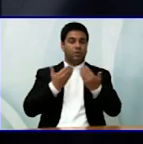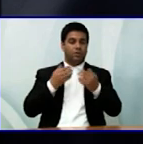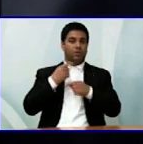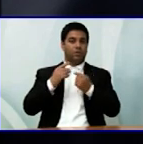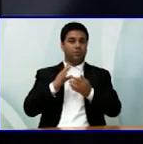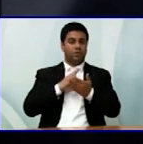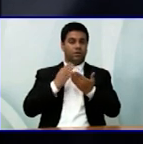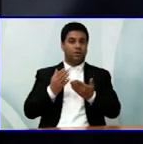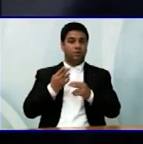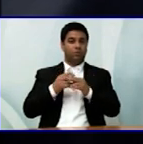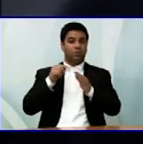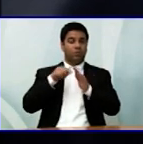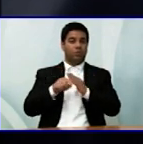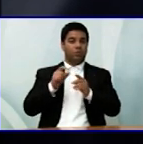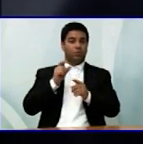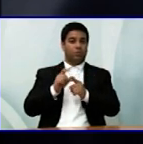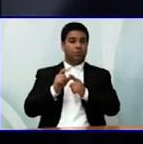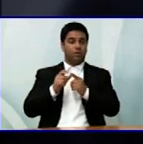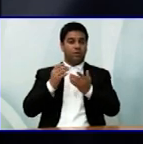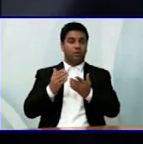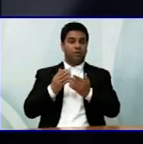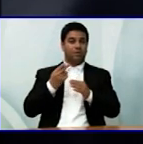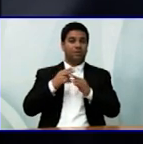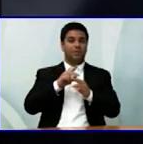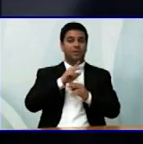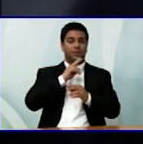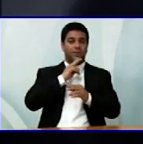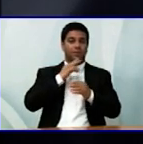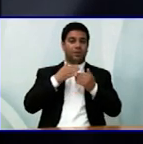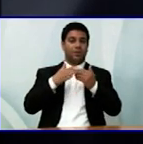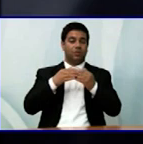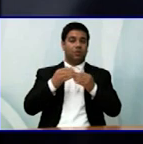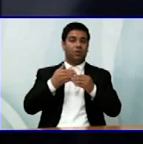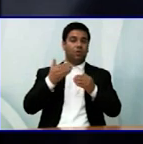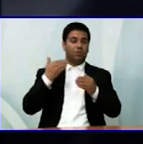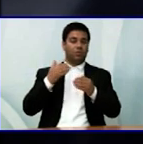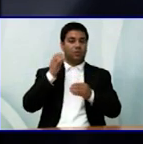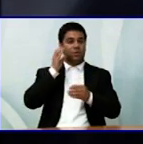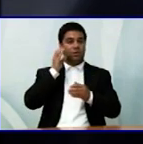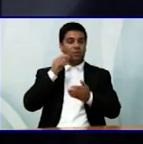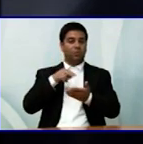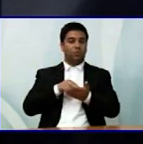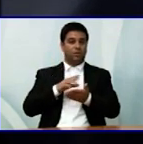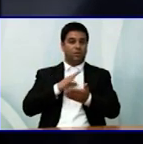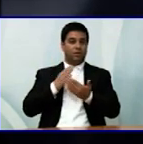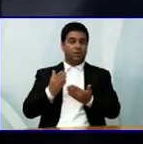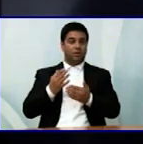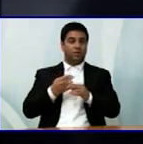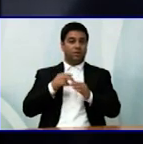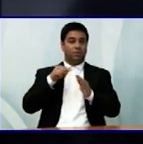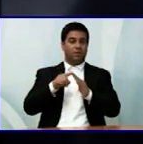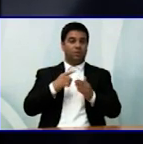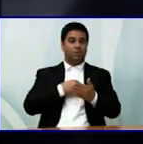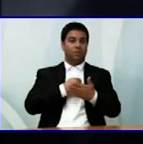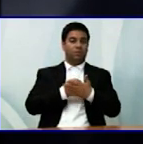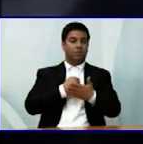debdi. Uning bu so'zlarini haligi qiz eshik orqasidan eshitib turgan ekan. Birdan